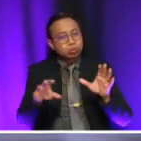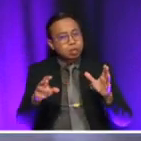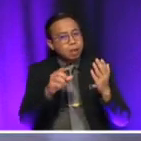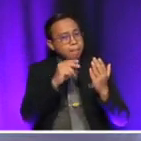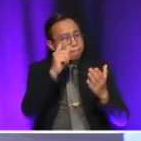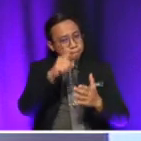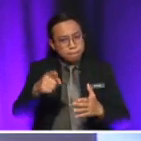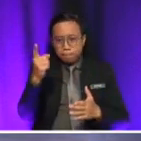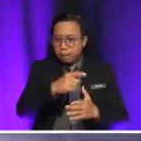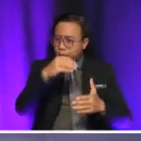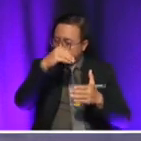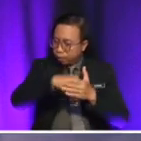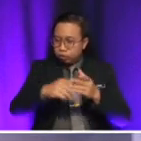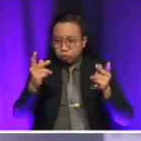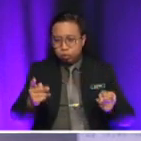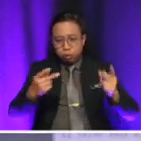masuk dalam